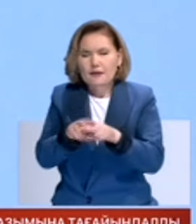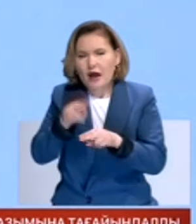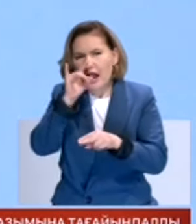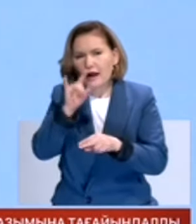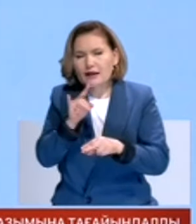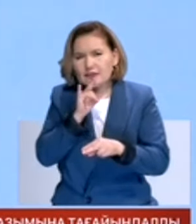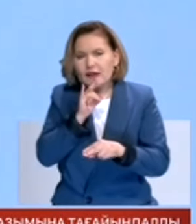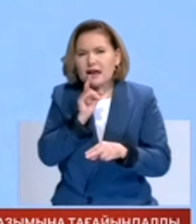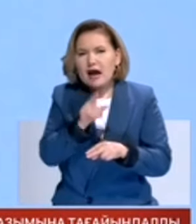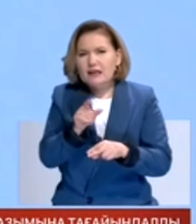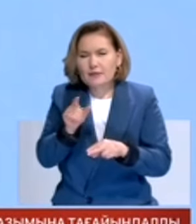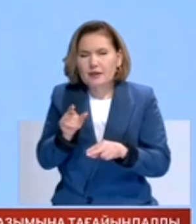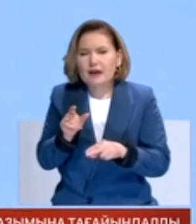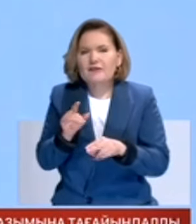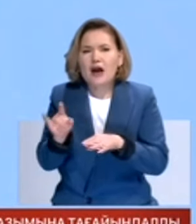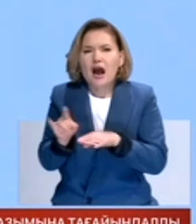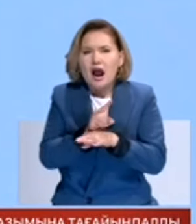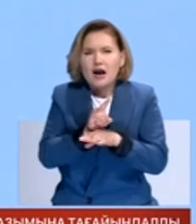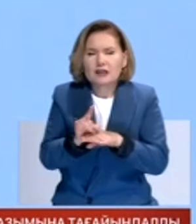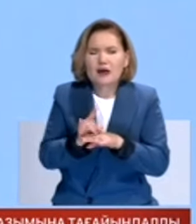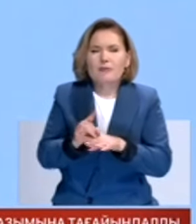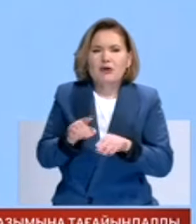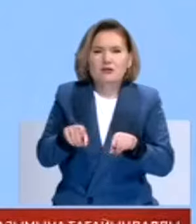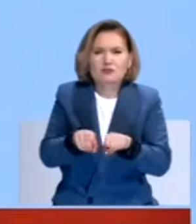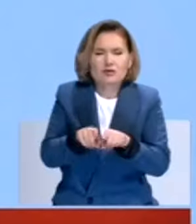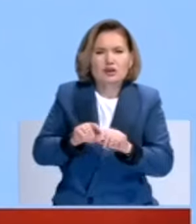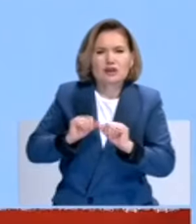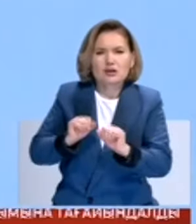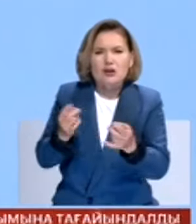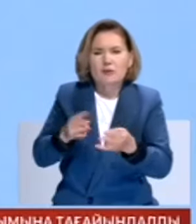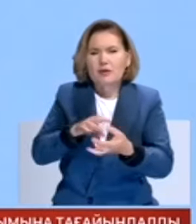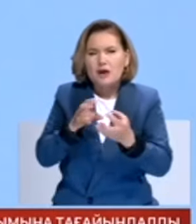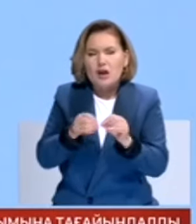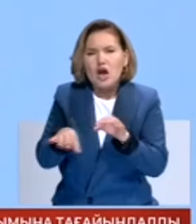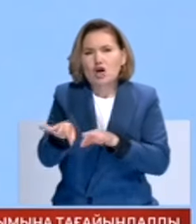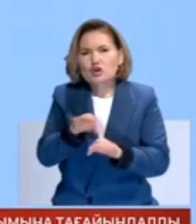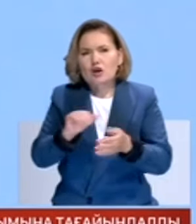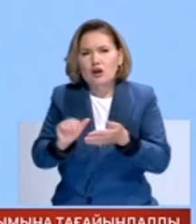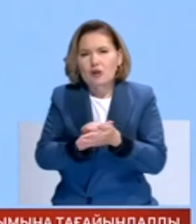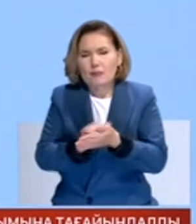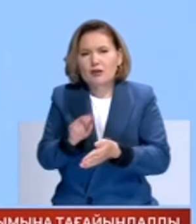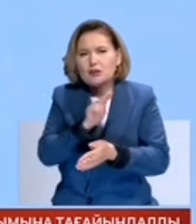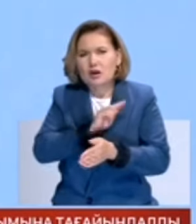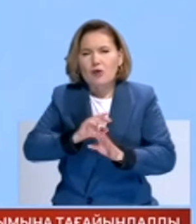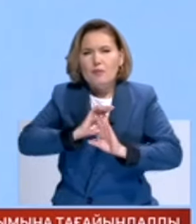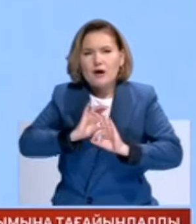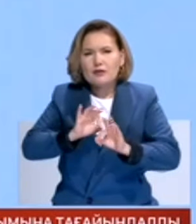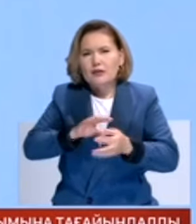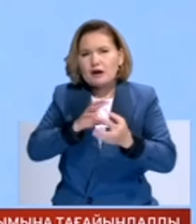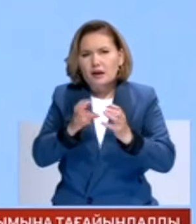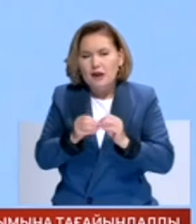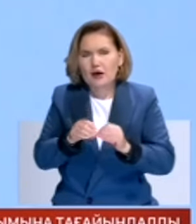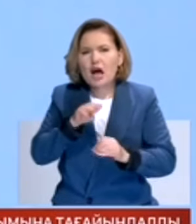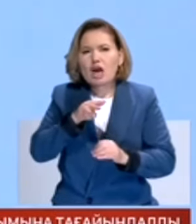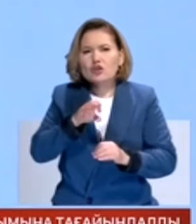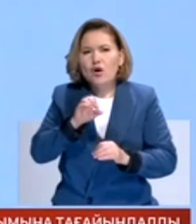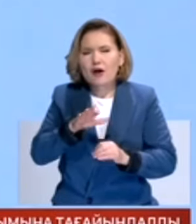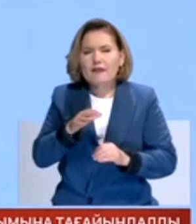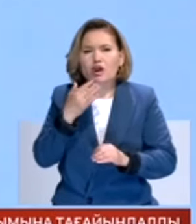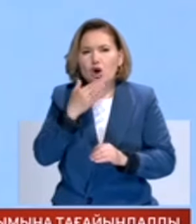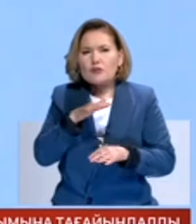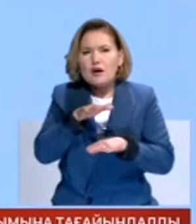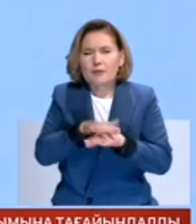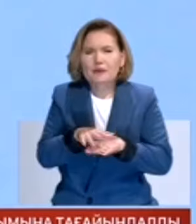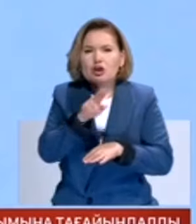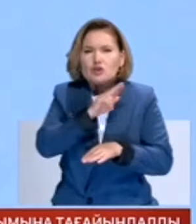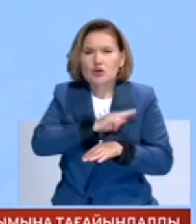қаржысын алаяқтардан қорғау үшін антифрод орталық құру жобалары туралы да айтты. Кездесу соңында Қасым Жомарт Тоқаев ұлттық